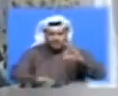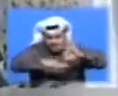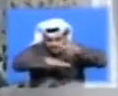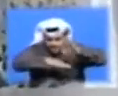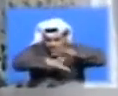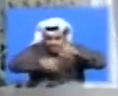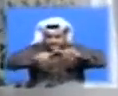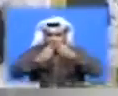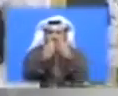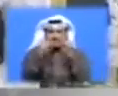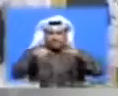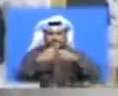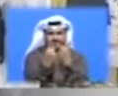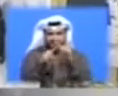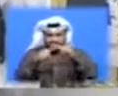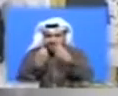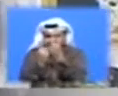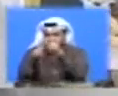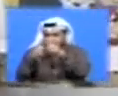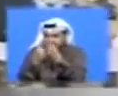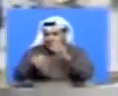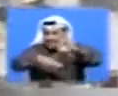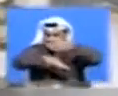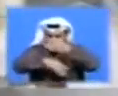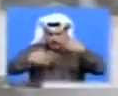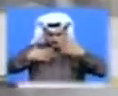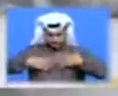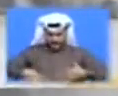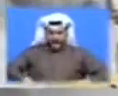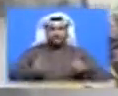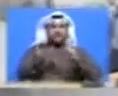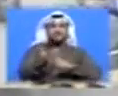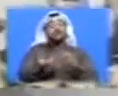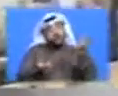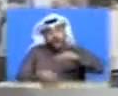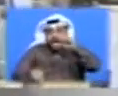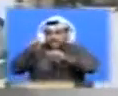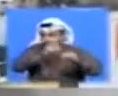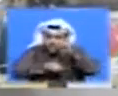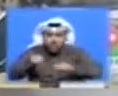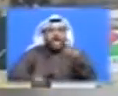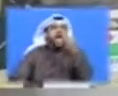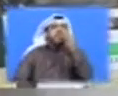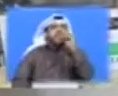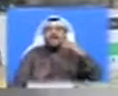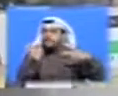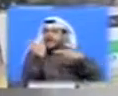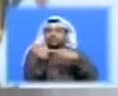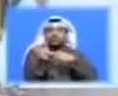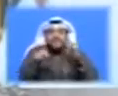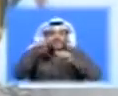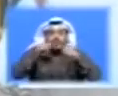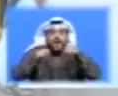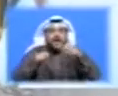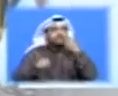الأردن، حرصت جمعية الرحمة العالمية التي هي جزء من جمعية الإصلاح الاجتماعي في دولة الكويت على